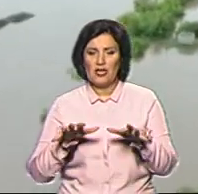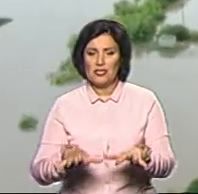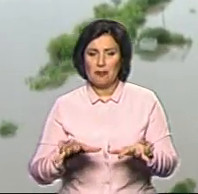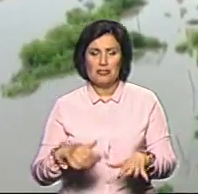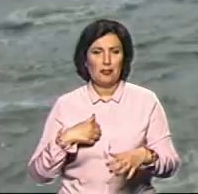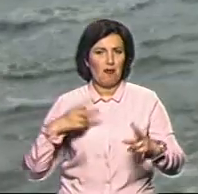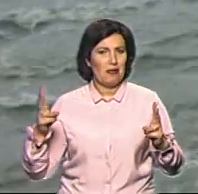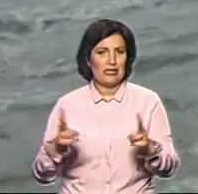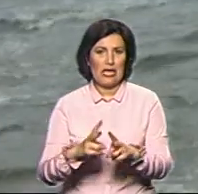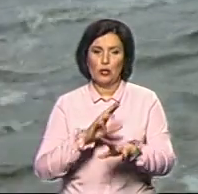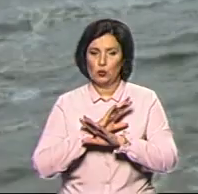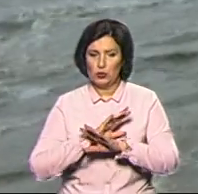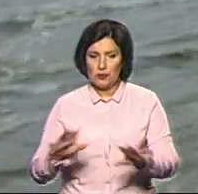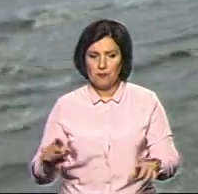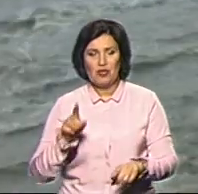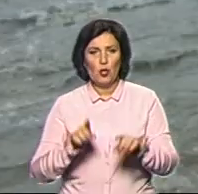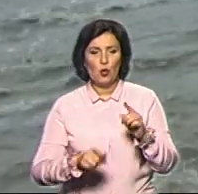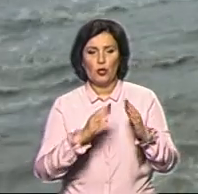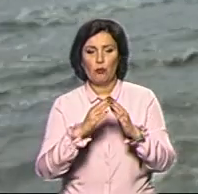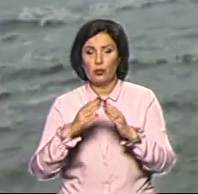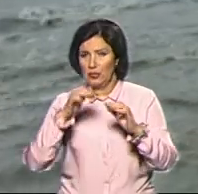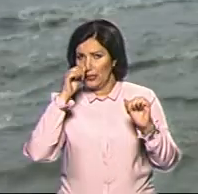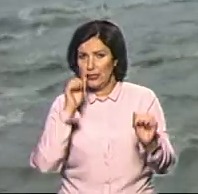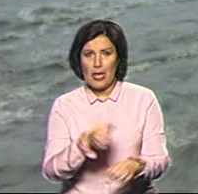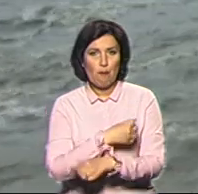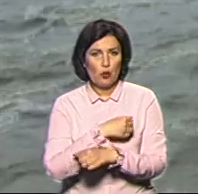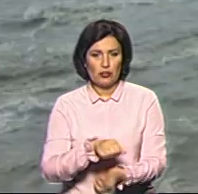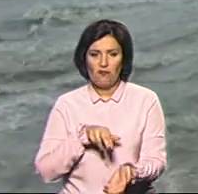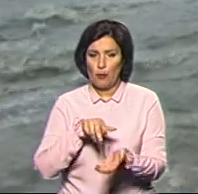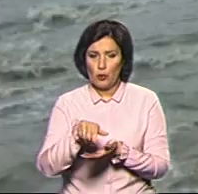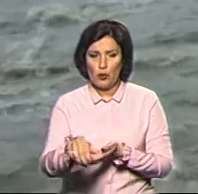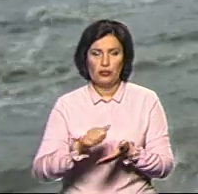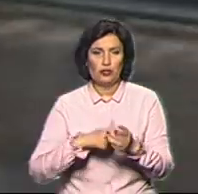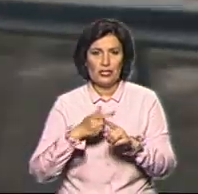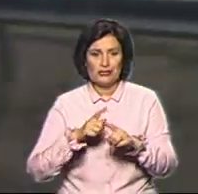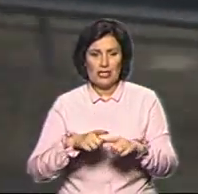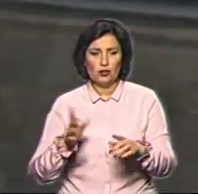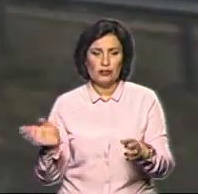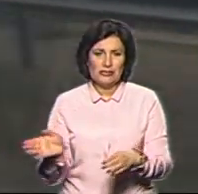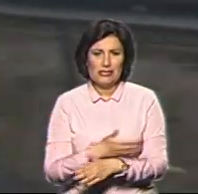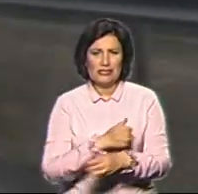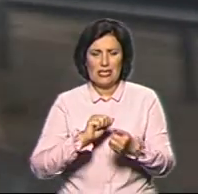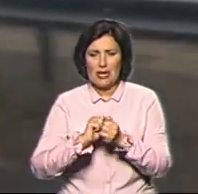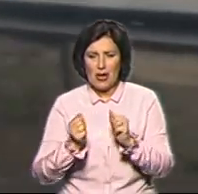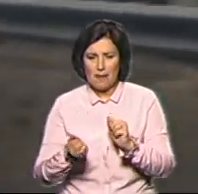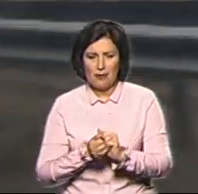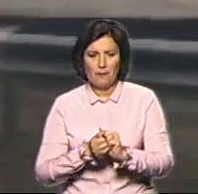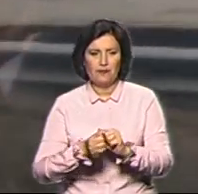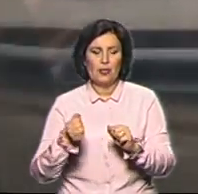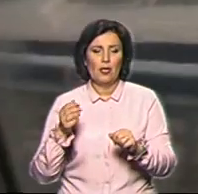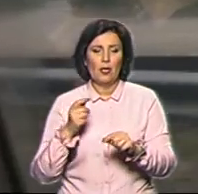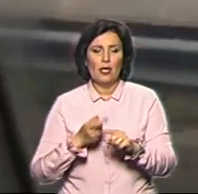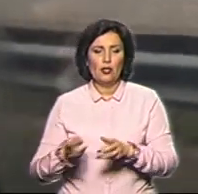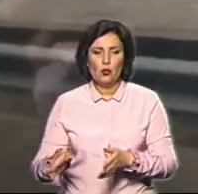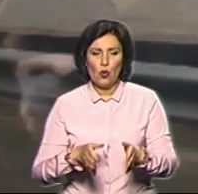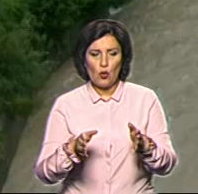не зустріли, адже до деяких будинків неможливо пройти через те, що негода позносила каміння та розмила